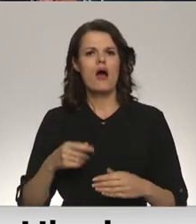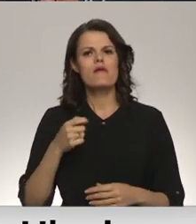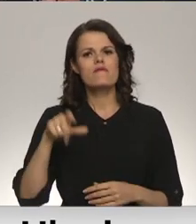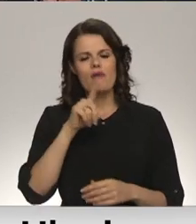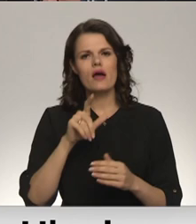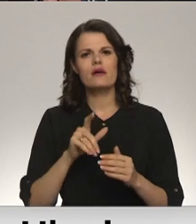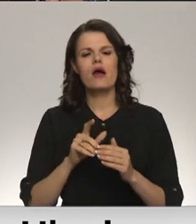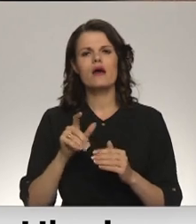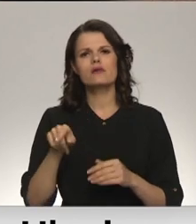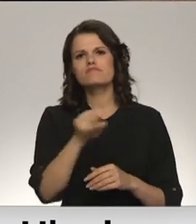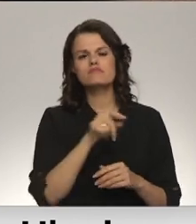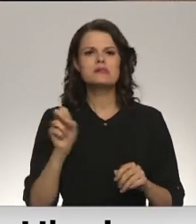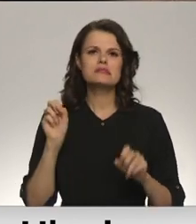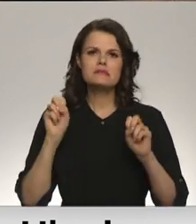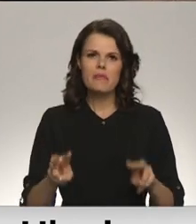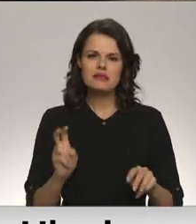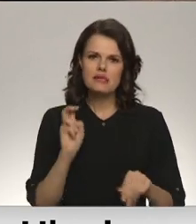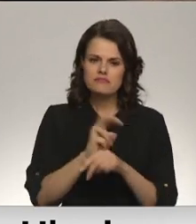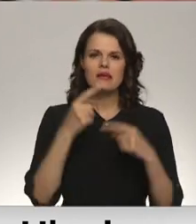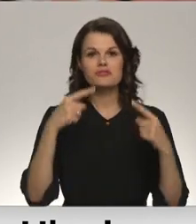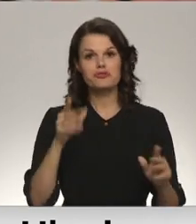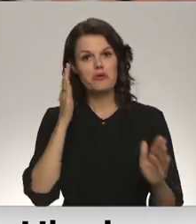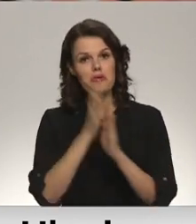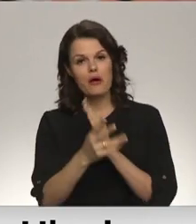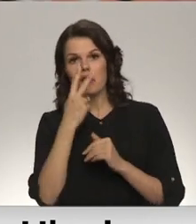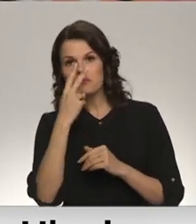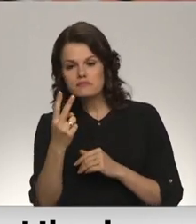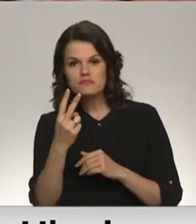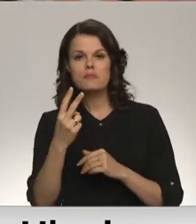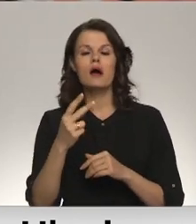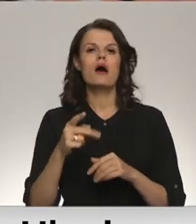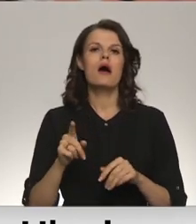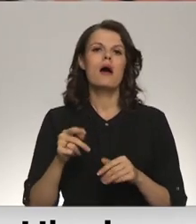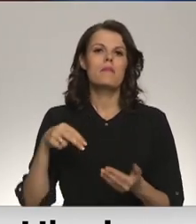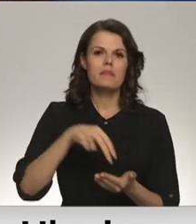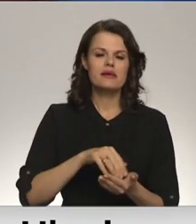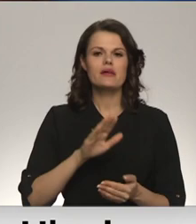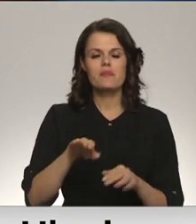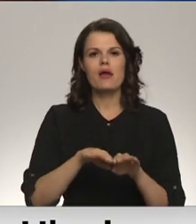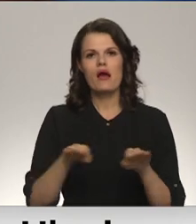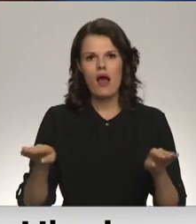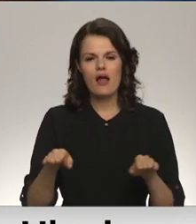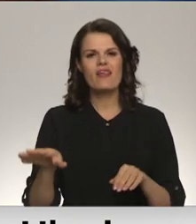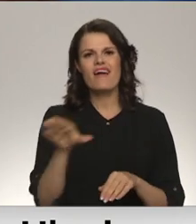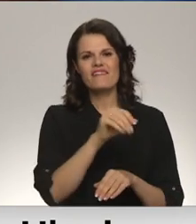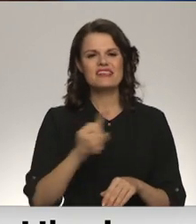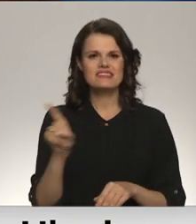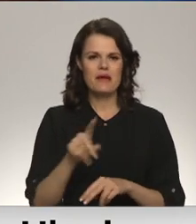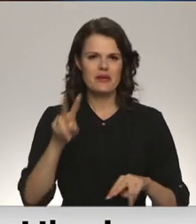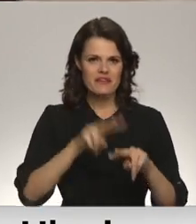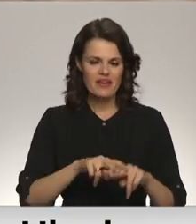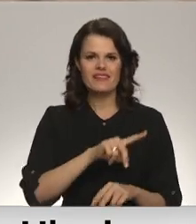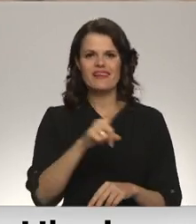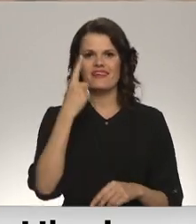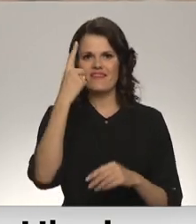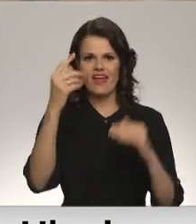nākuši speciāli, citi piestājuši garāmējot, lūši kā pie galda, pie kura ir vieta katram, vienas debesis un viena maize. Mēs